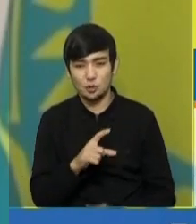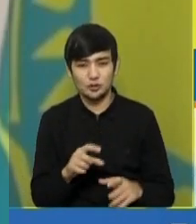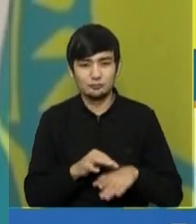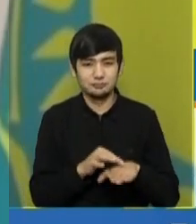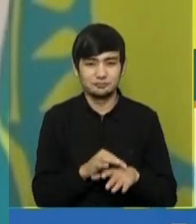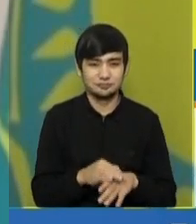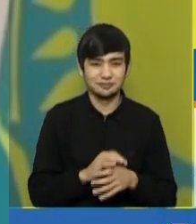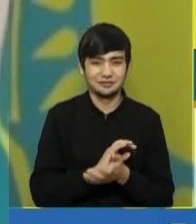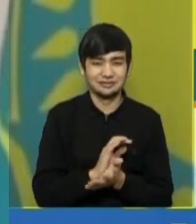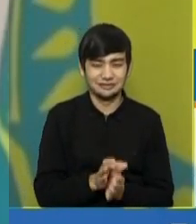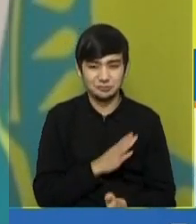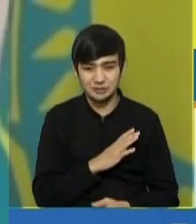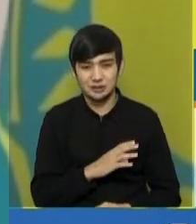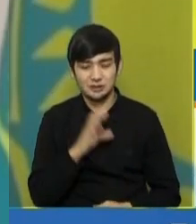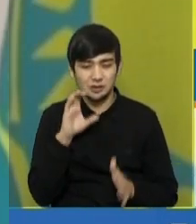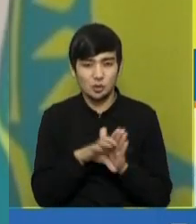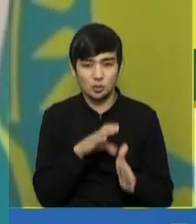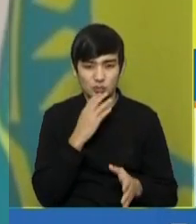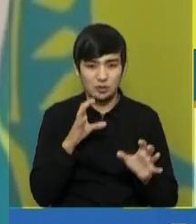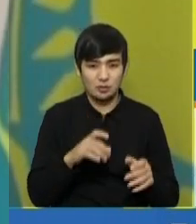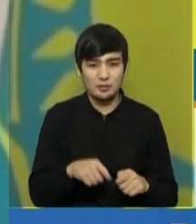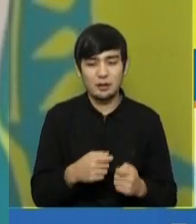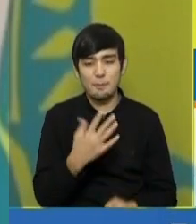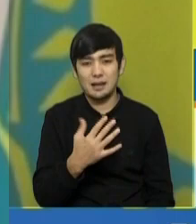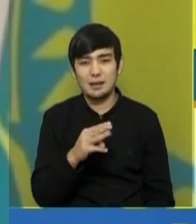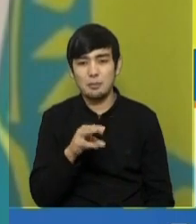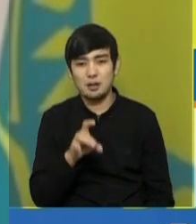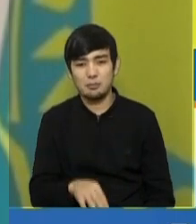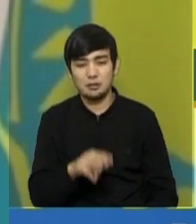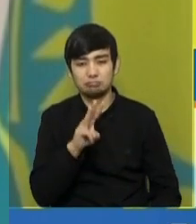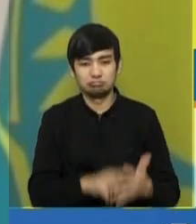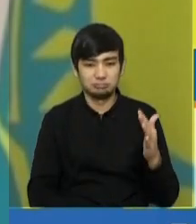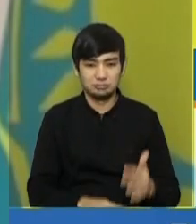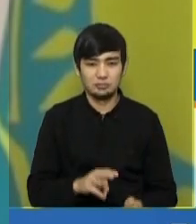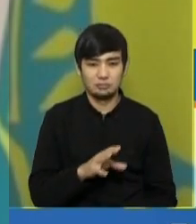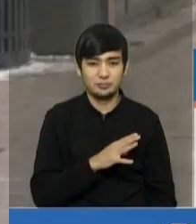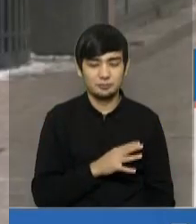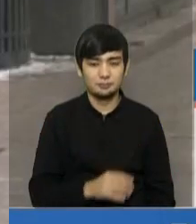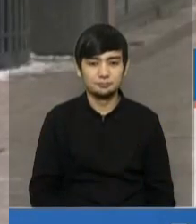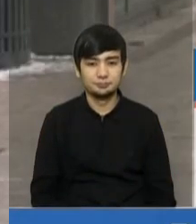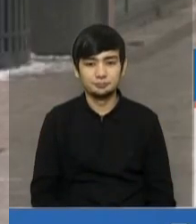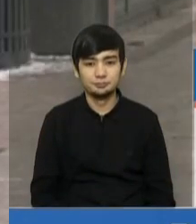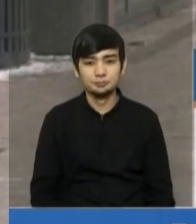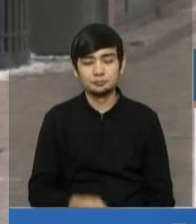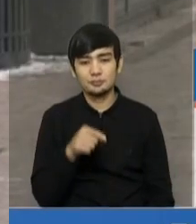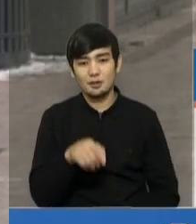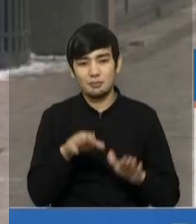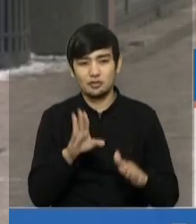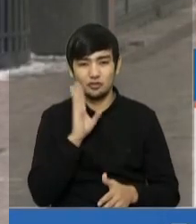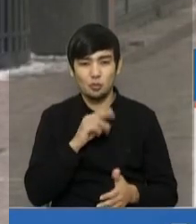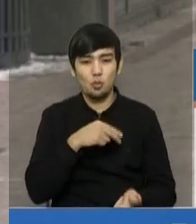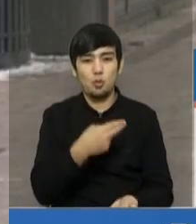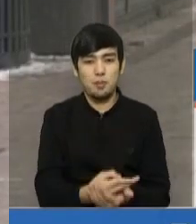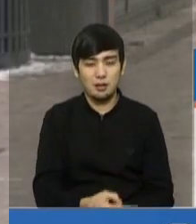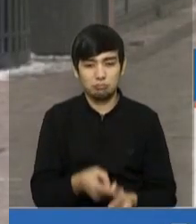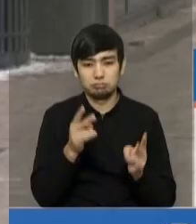тасмалдау қағидаларын сақтамаған үшін 5 айлық есептік көрсеткіш мөлшерінде айыппұл салынды. Жолдың ортасына құлаған әйел